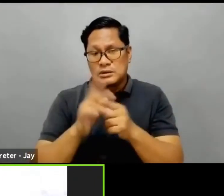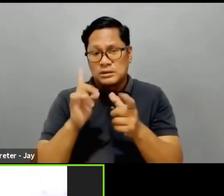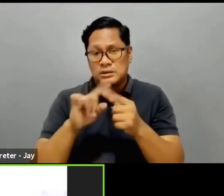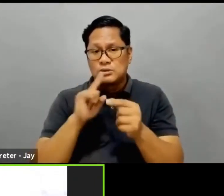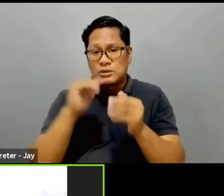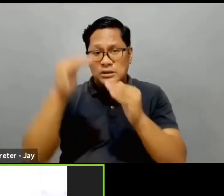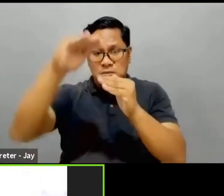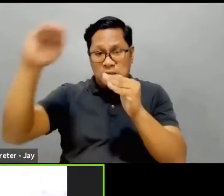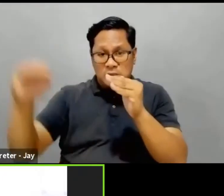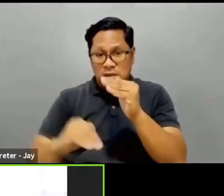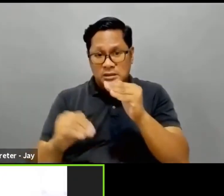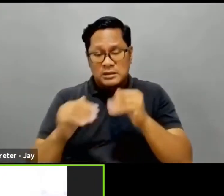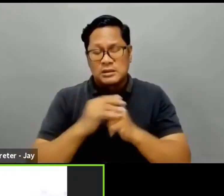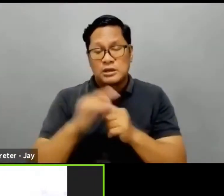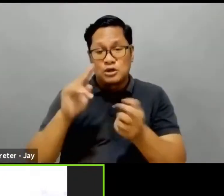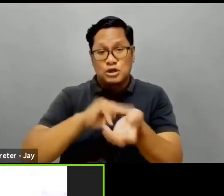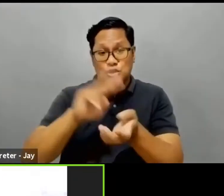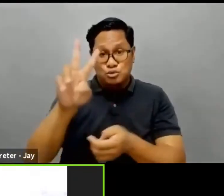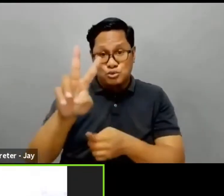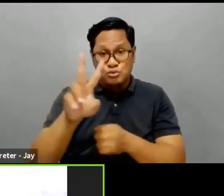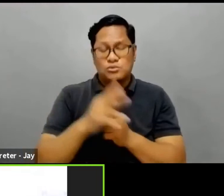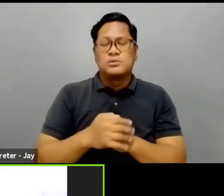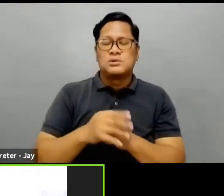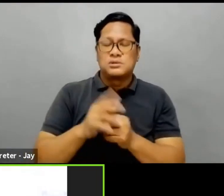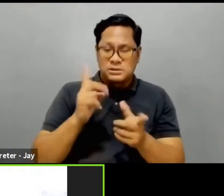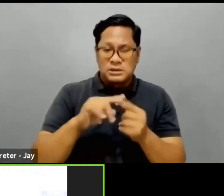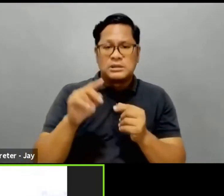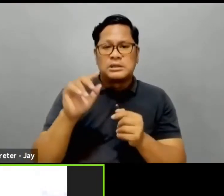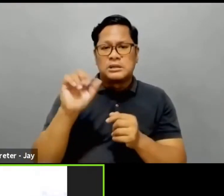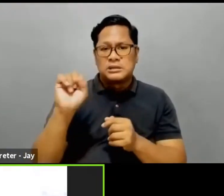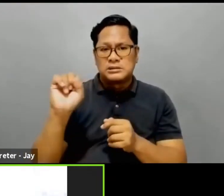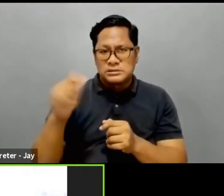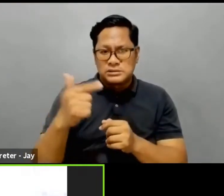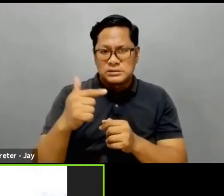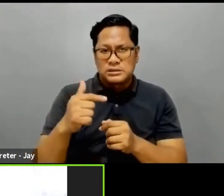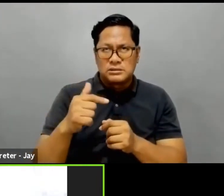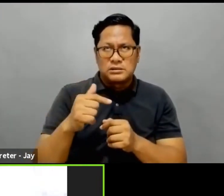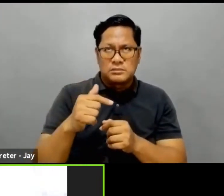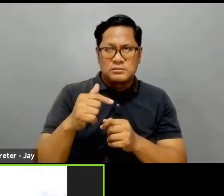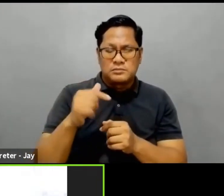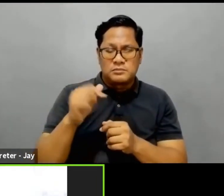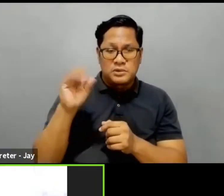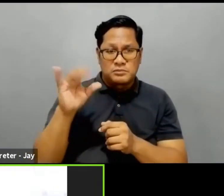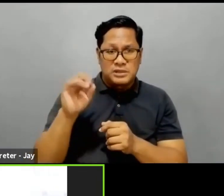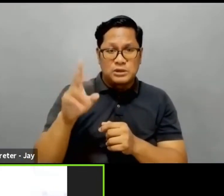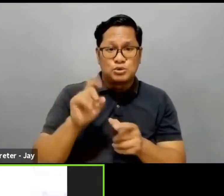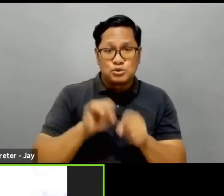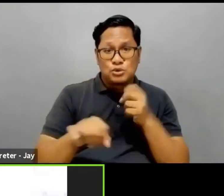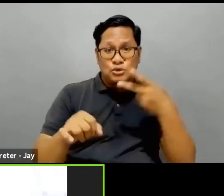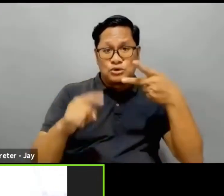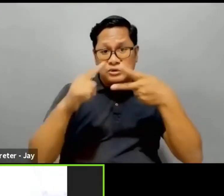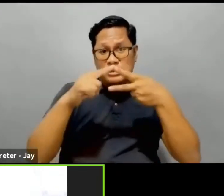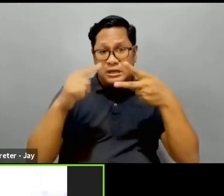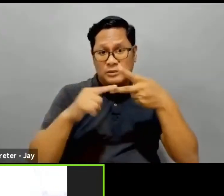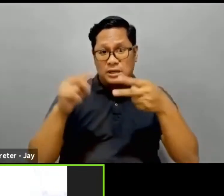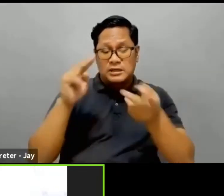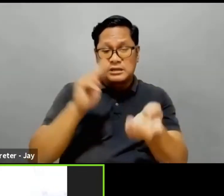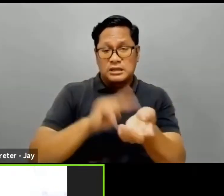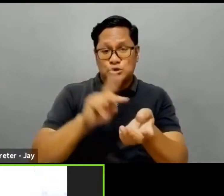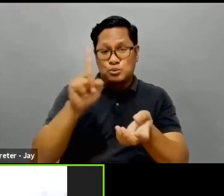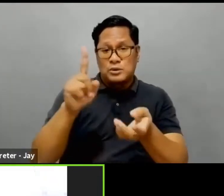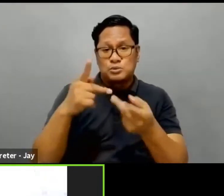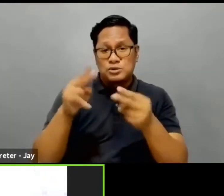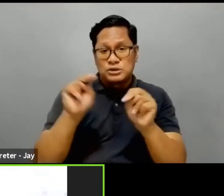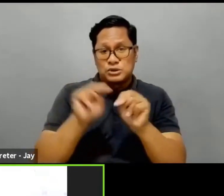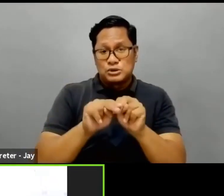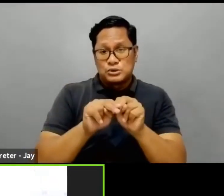ibinaba nila. So para SG-15 na rin. So ngayon, dalawang nurse 1 position.